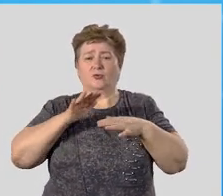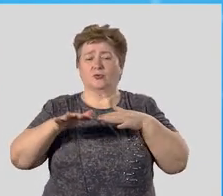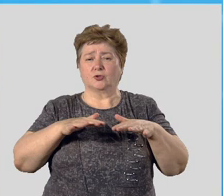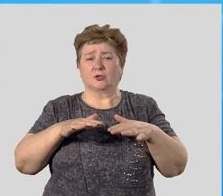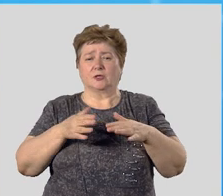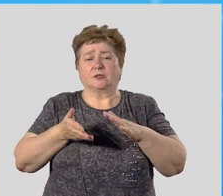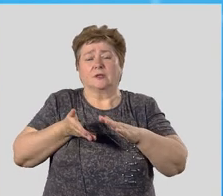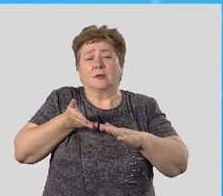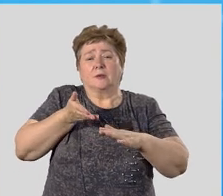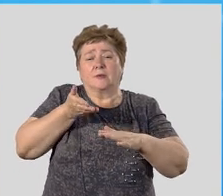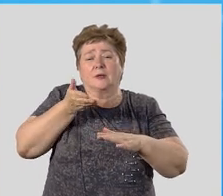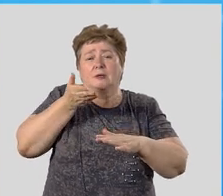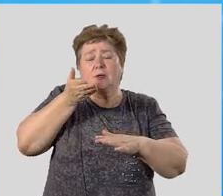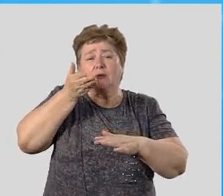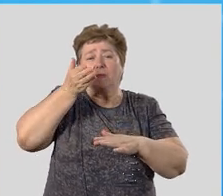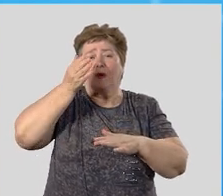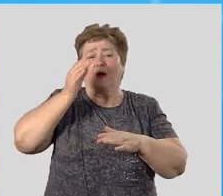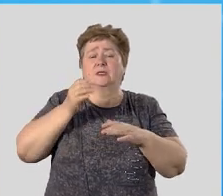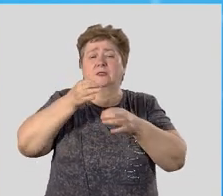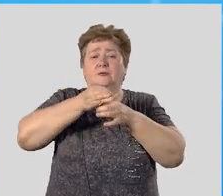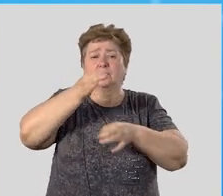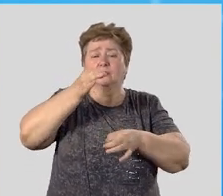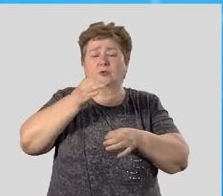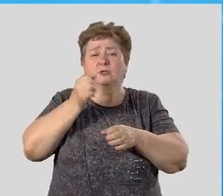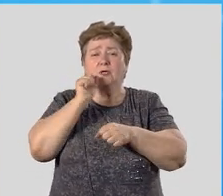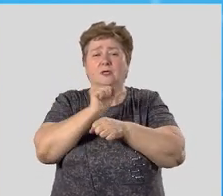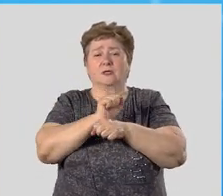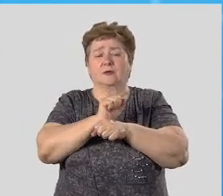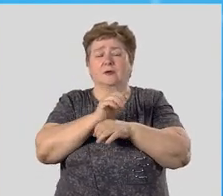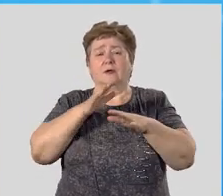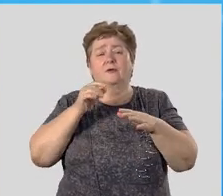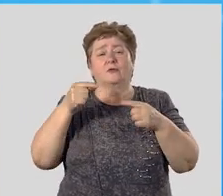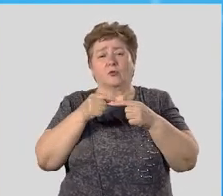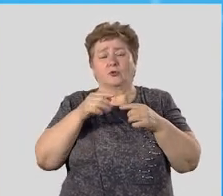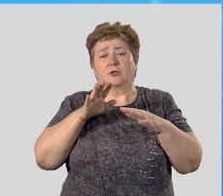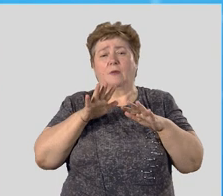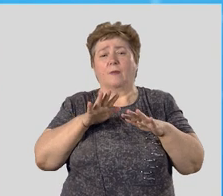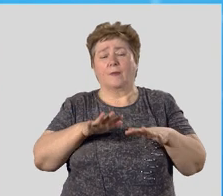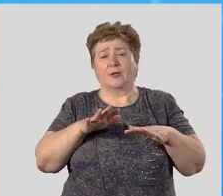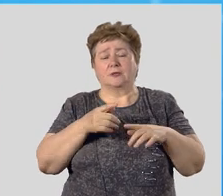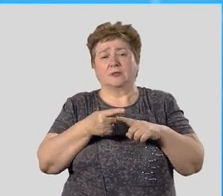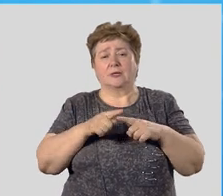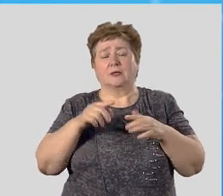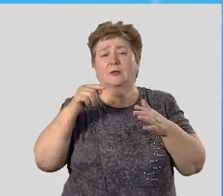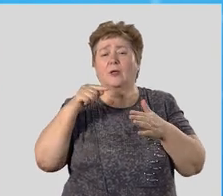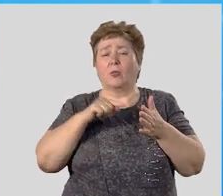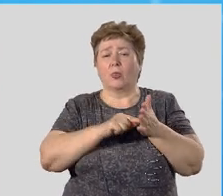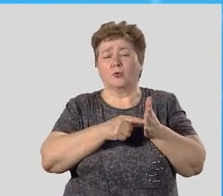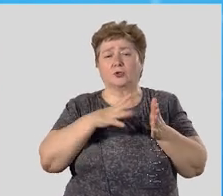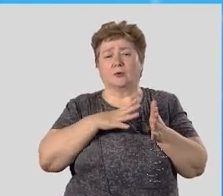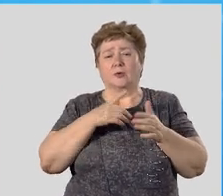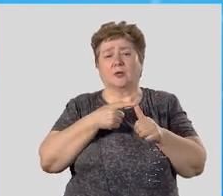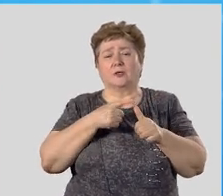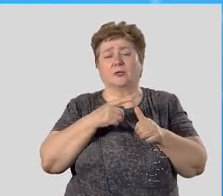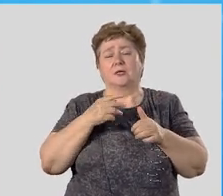жидкость, поднимаясь вверх по трубочке, остановилась в определенном месте. Эта точка была